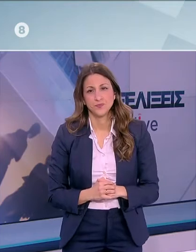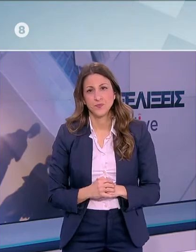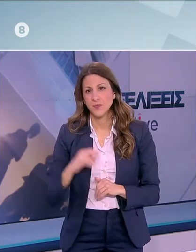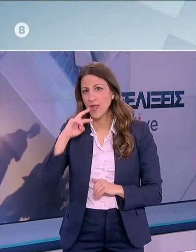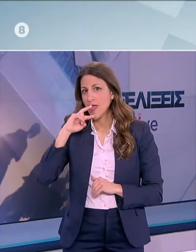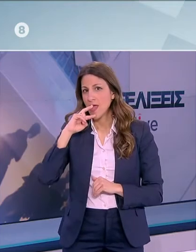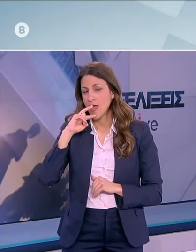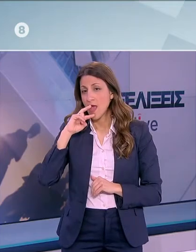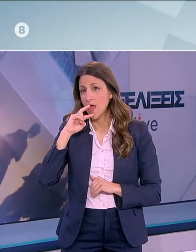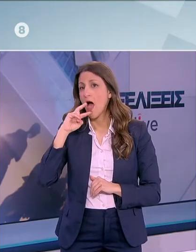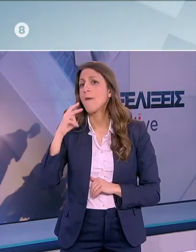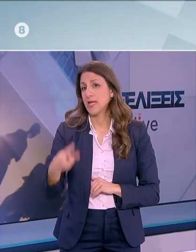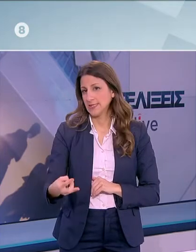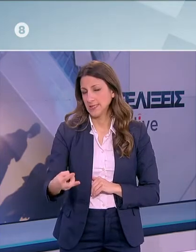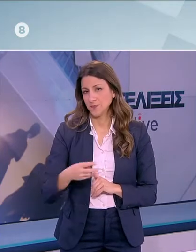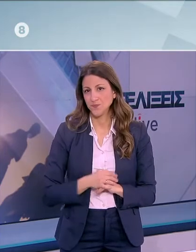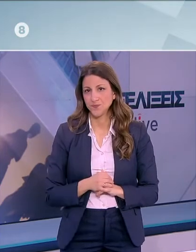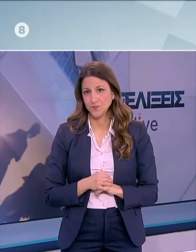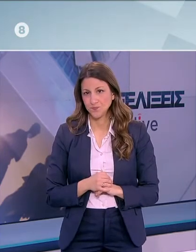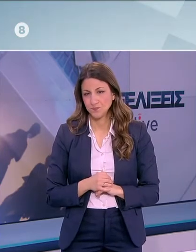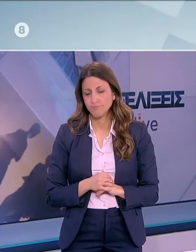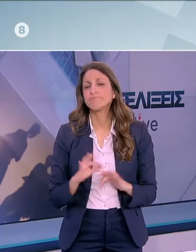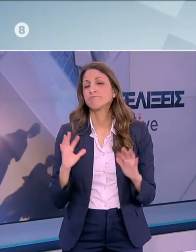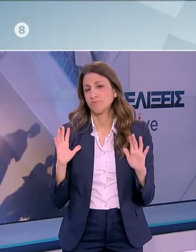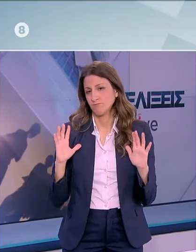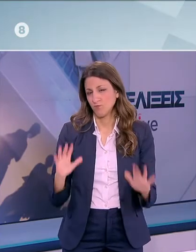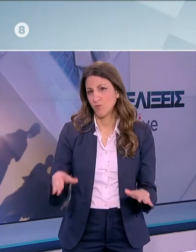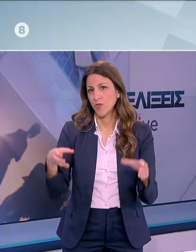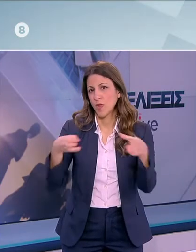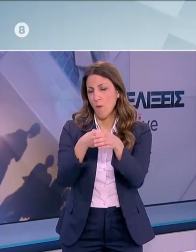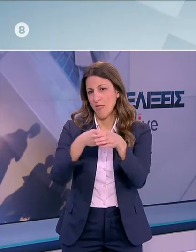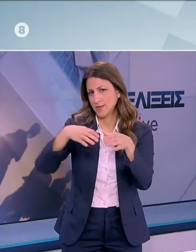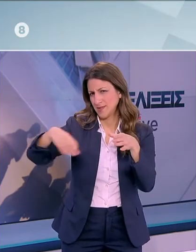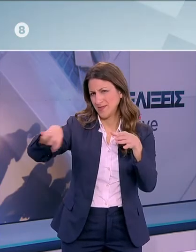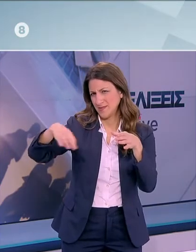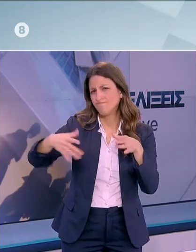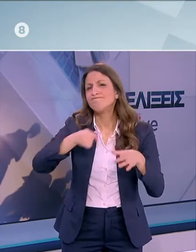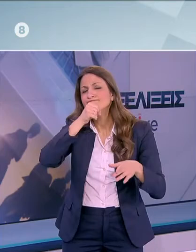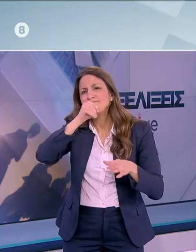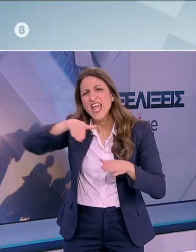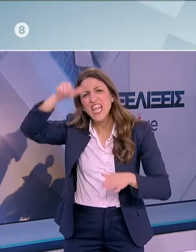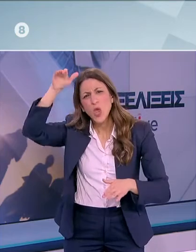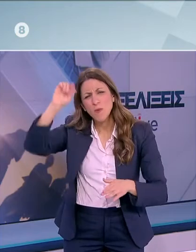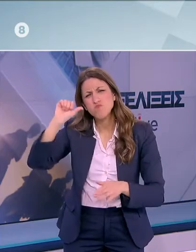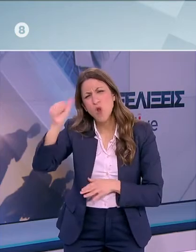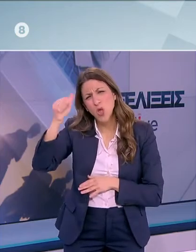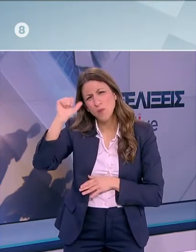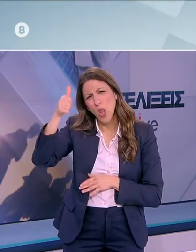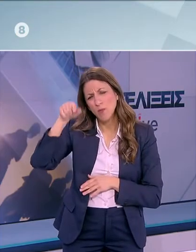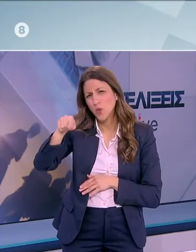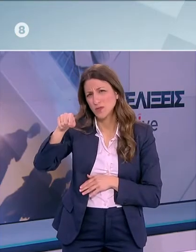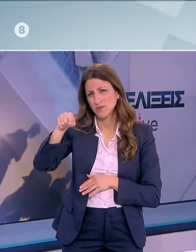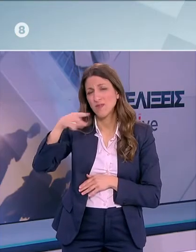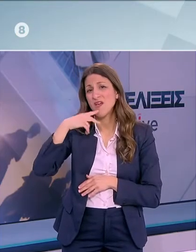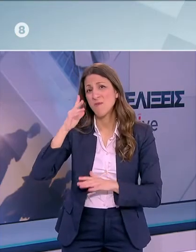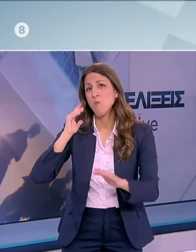Νομίζω τίποτε άλλο από αυτά που είπαμε, δηλαδή ότι παραμένει η ευπαθής ομάδα του πληθυσμού, δηλαδή η ηλικιωμένη, η κύρια προτεραιότητά μας όσον αφορά